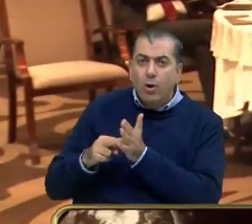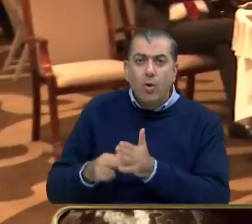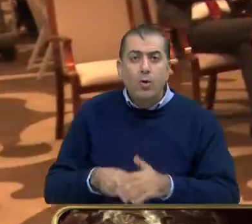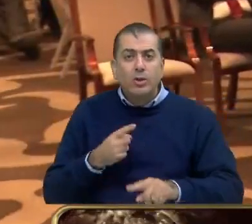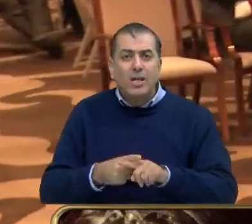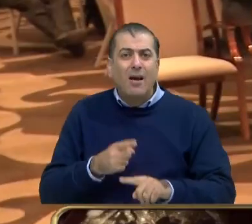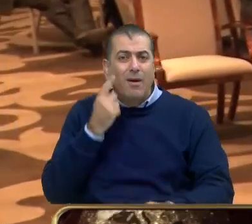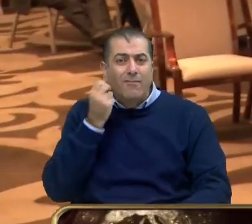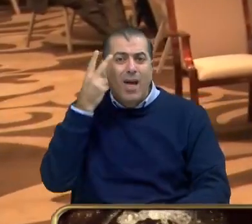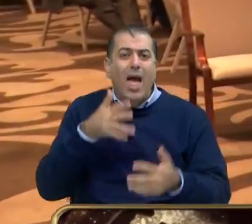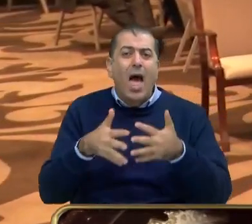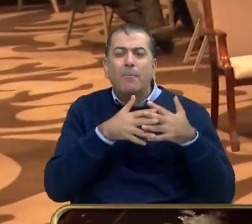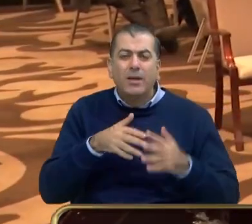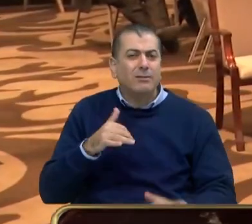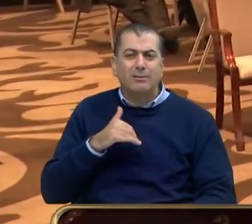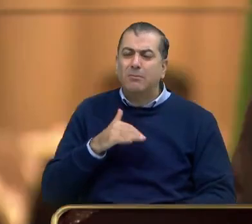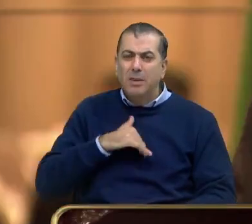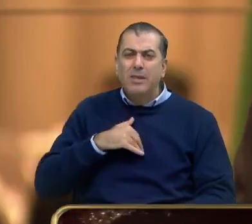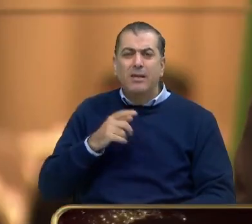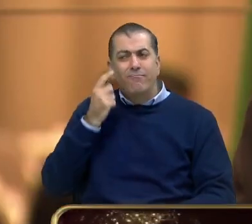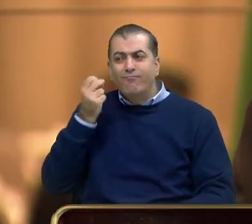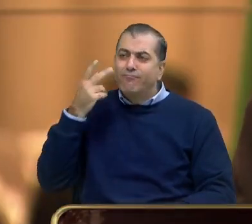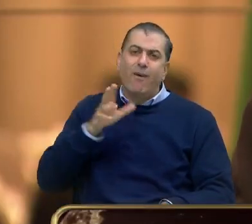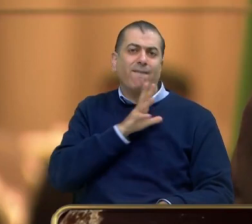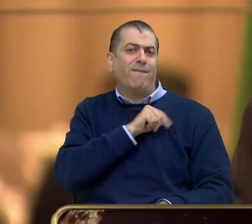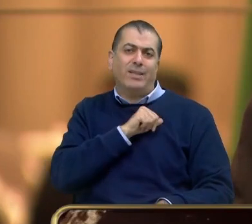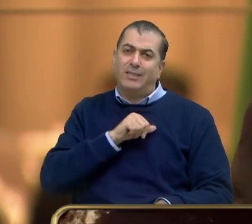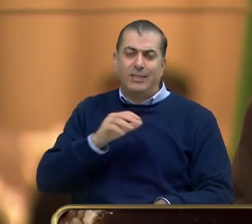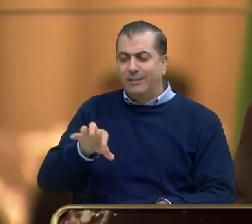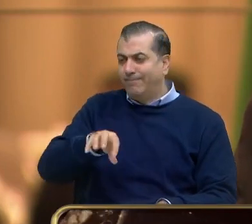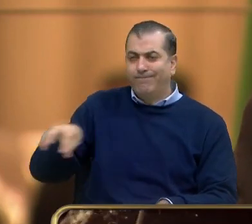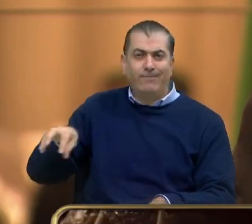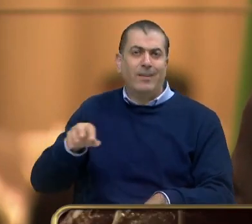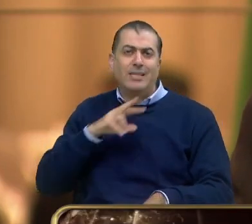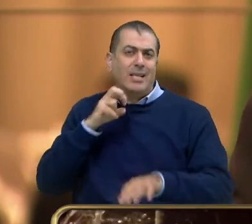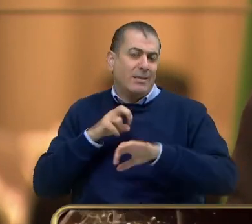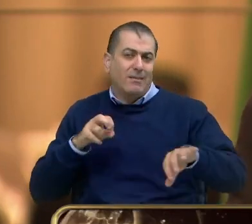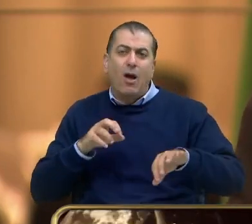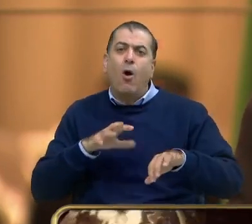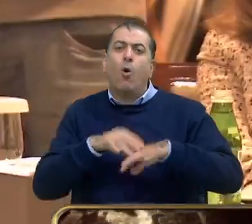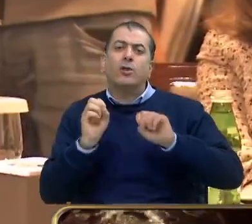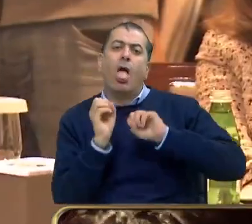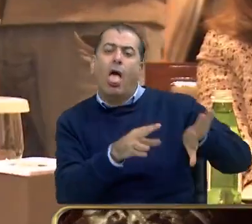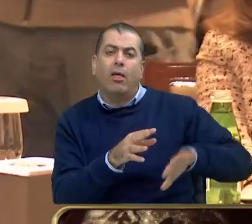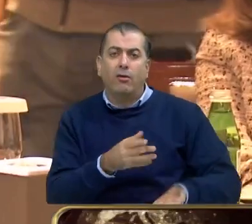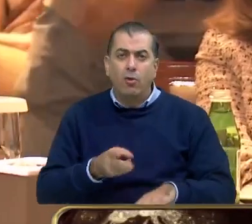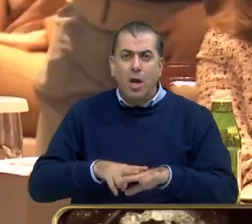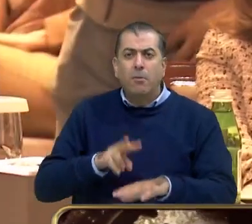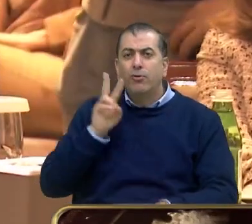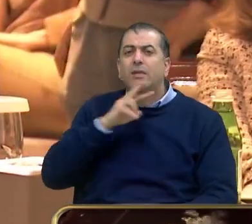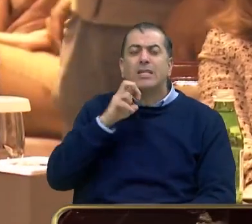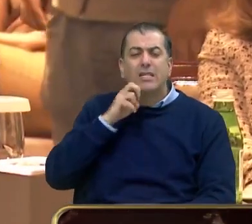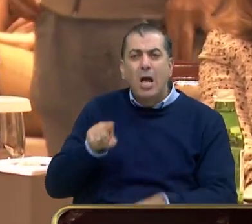صفقه القرن التي طرحتها الاداره الامريكيه السابقه والعدوان الاسرائيلي الغاشم على الضفه الغربيه المحتله وقطاع